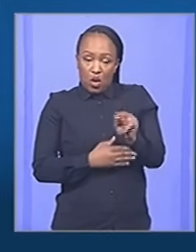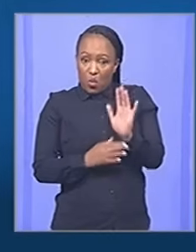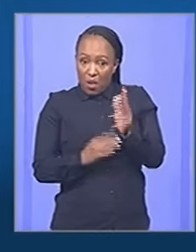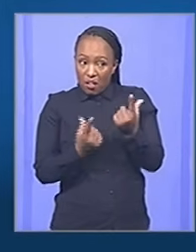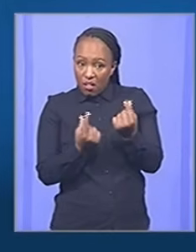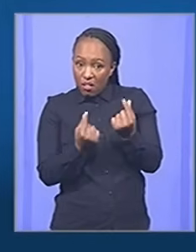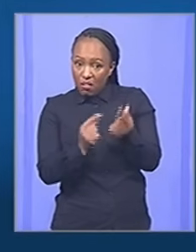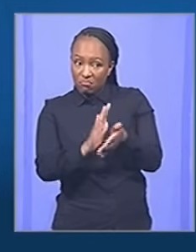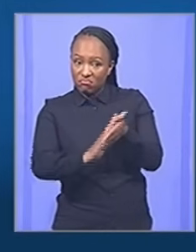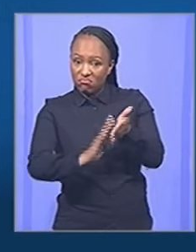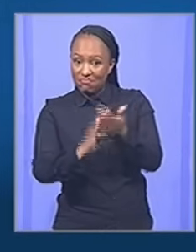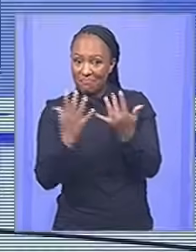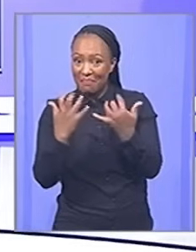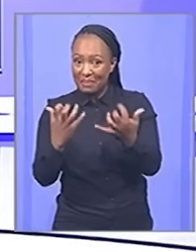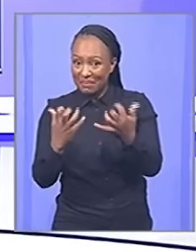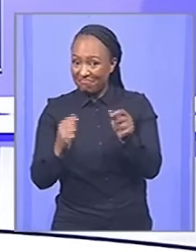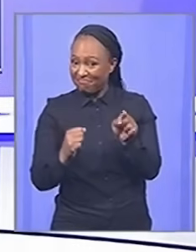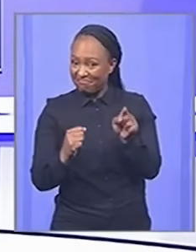parlamenteng.